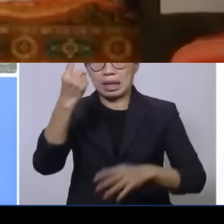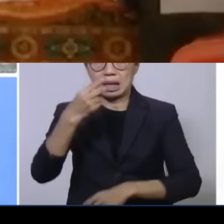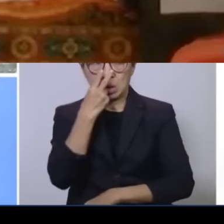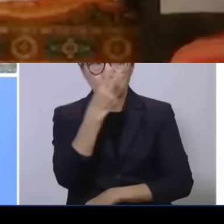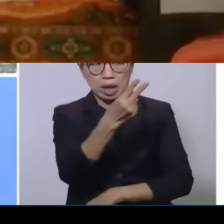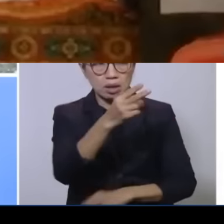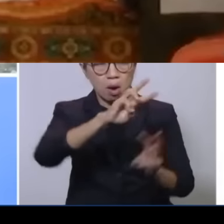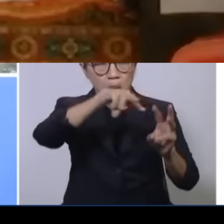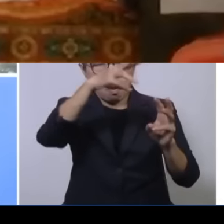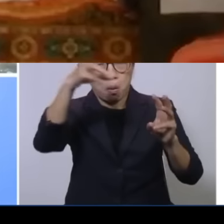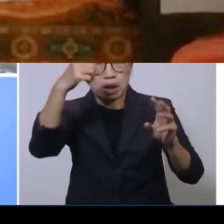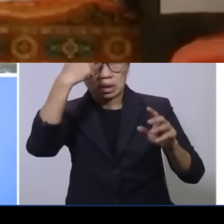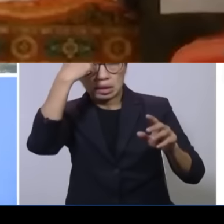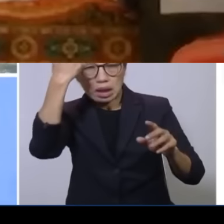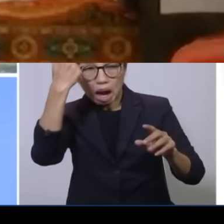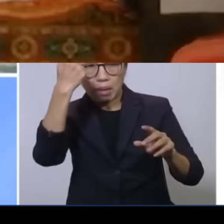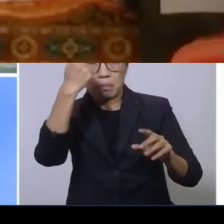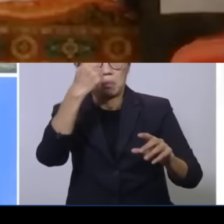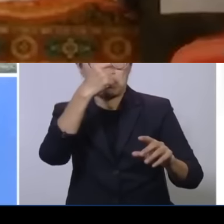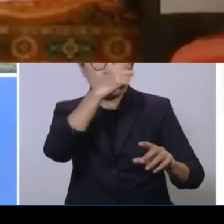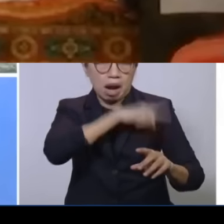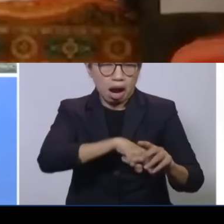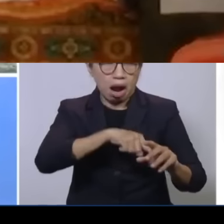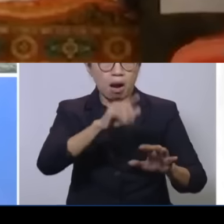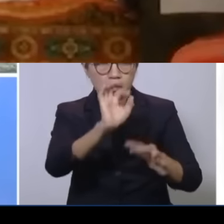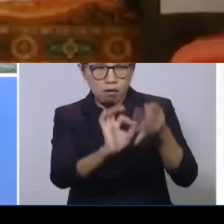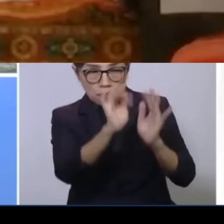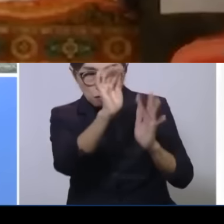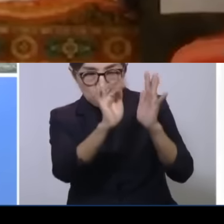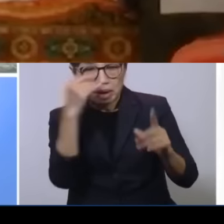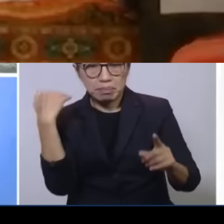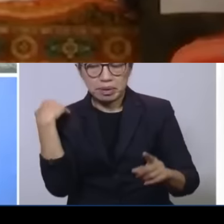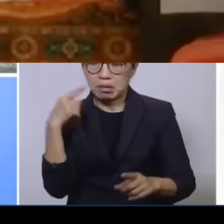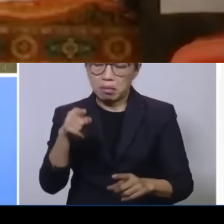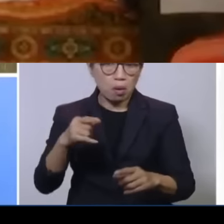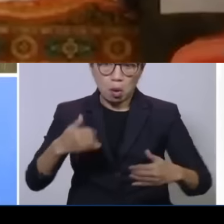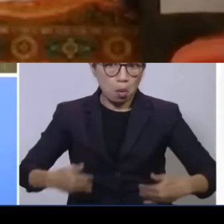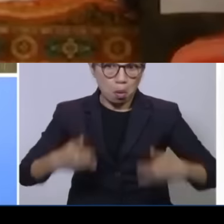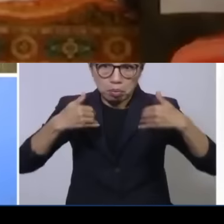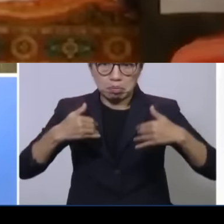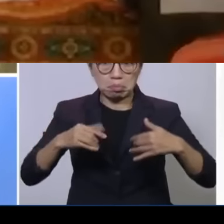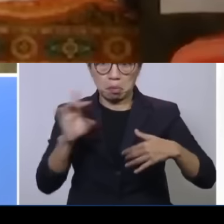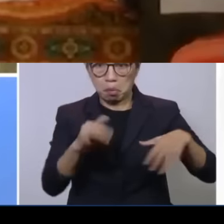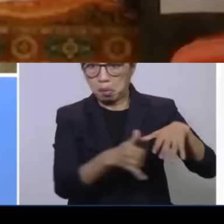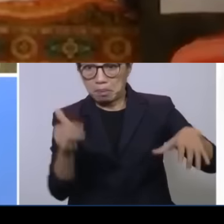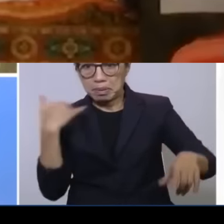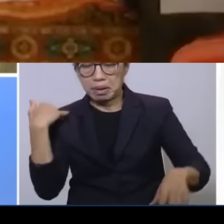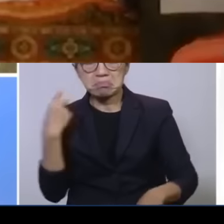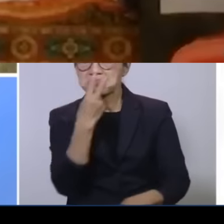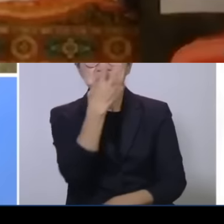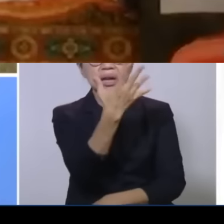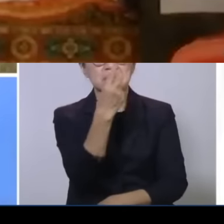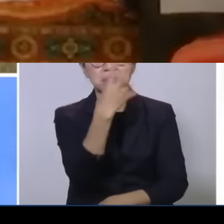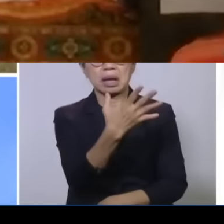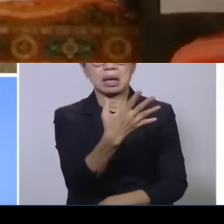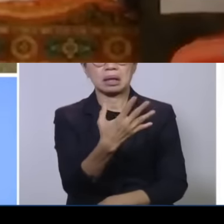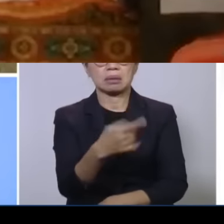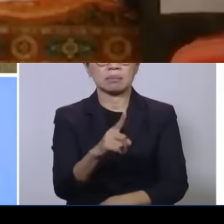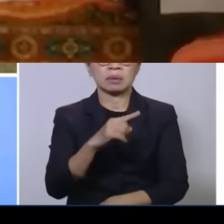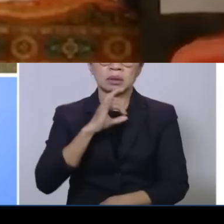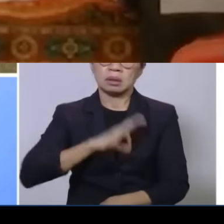ข้าวฟันดำแล้วก็เปลวไฟ เราเห็นใครรอดชีวิตหรืออะไร ไม่มีอะไรวิ่งเข้ามาดูก็โห